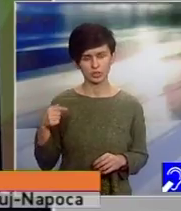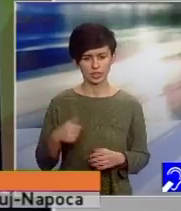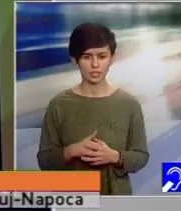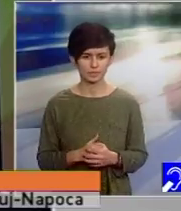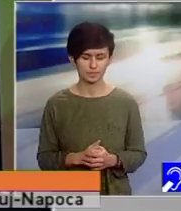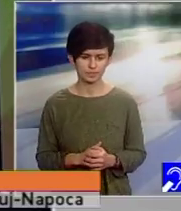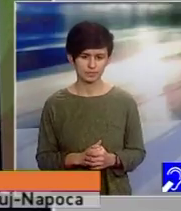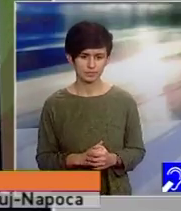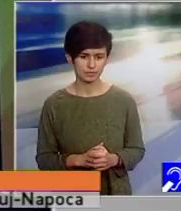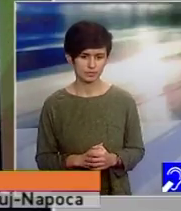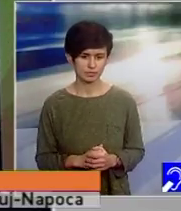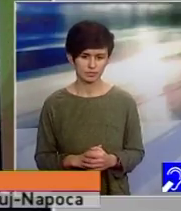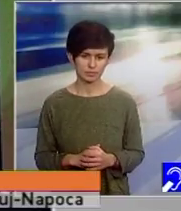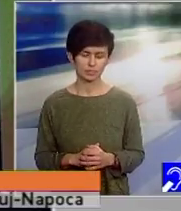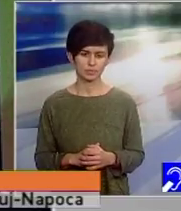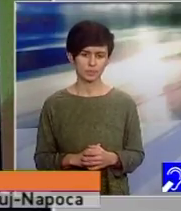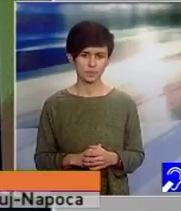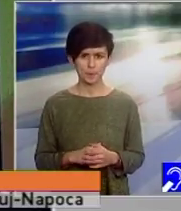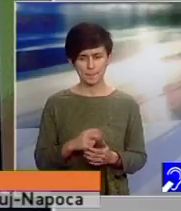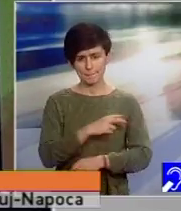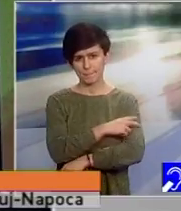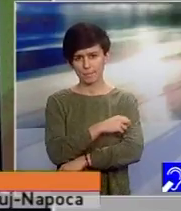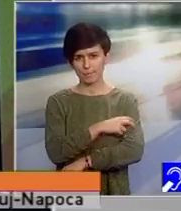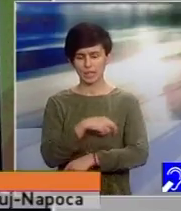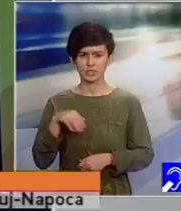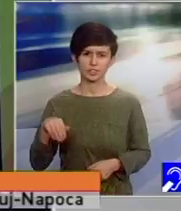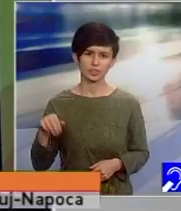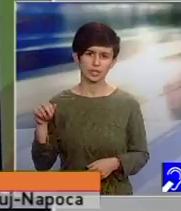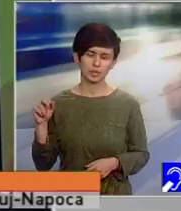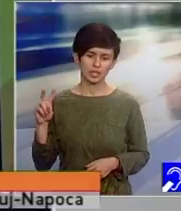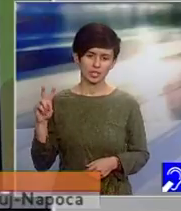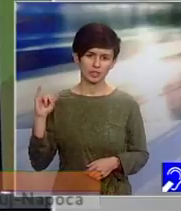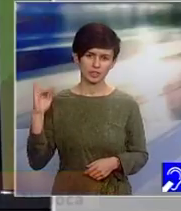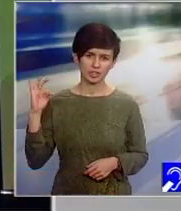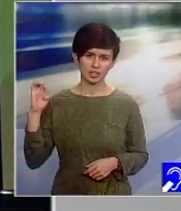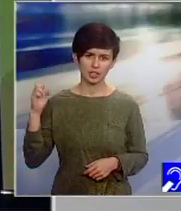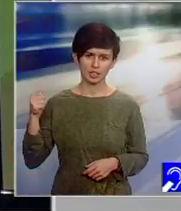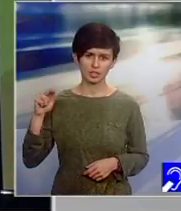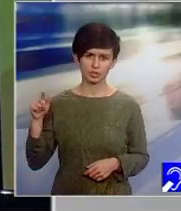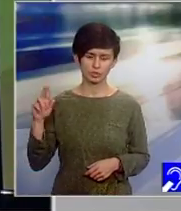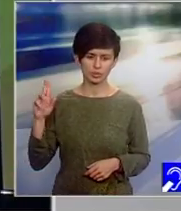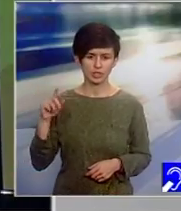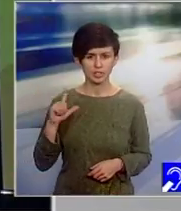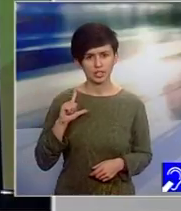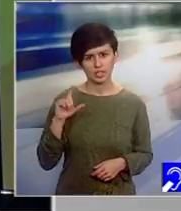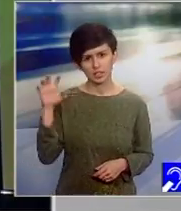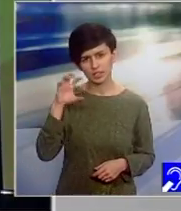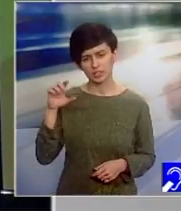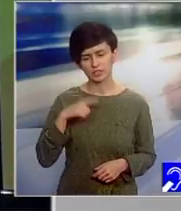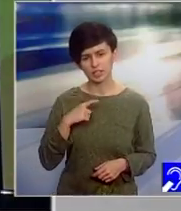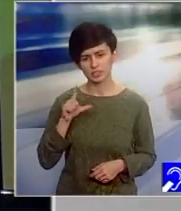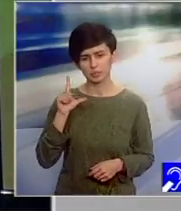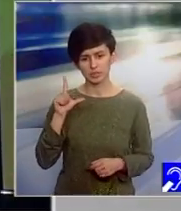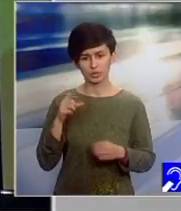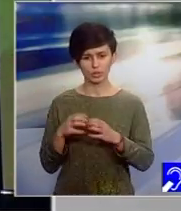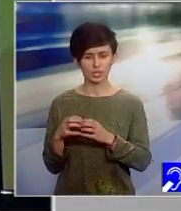Covasna. Liceu Mihai Viteazu. Uh-huh. Da, din Transilvania suntem cele două echipaje